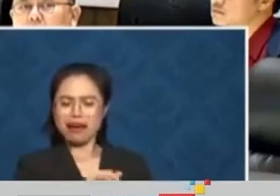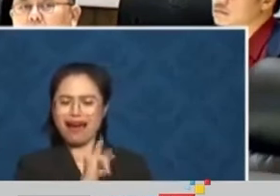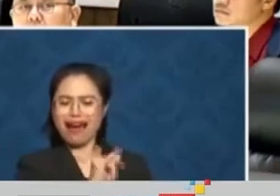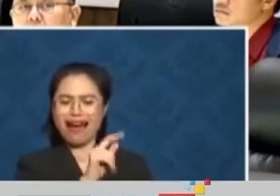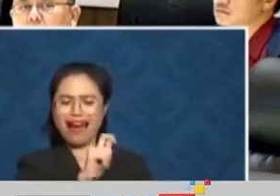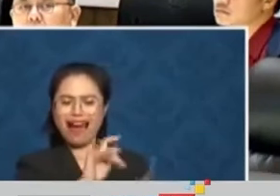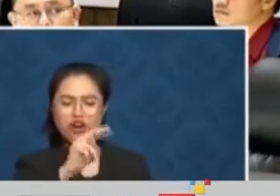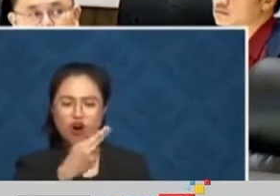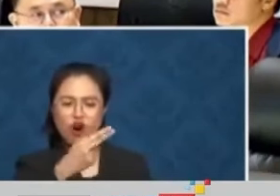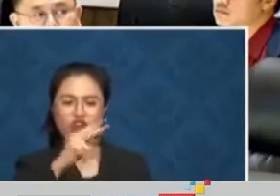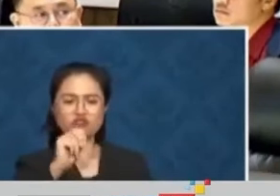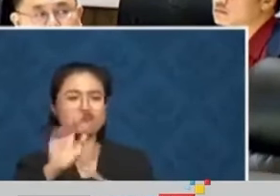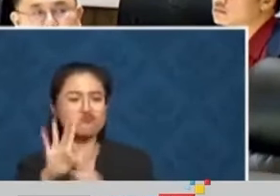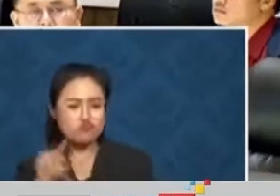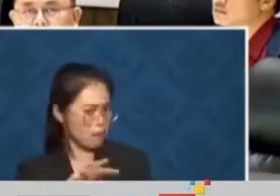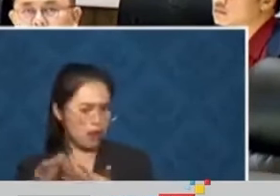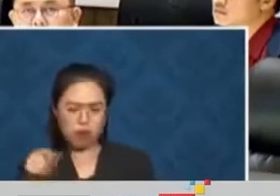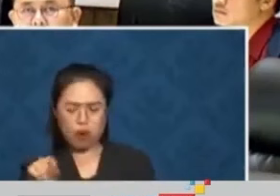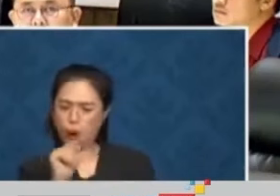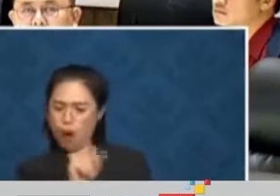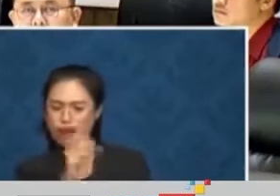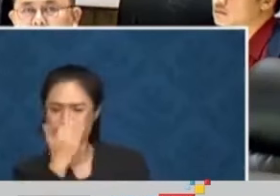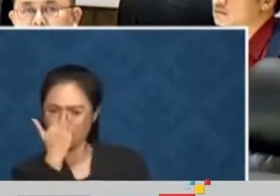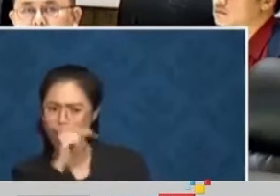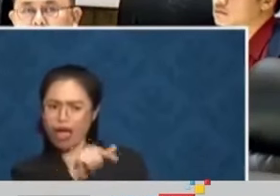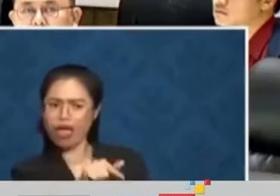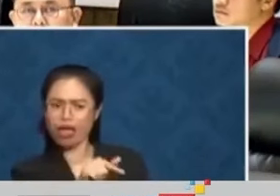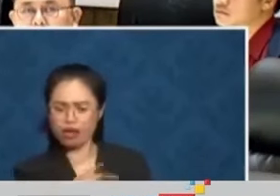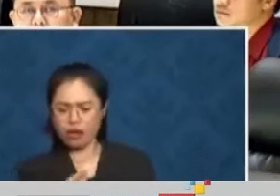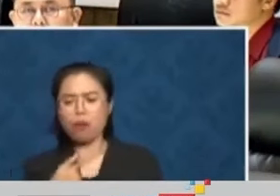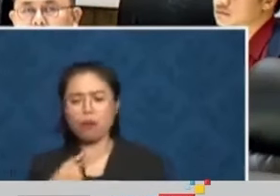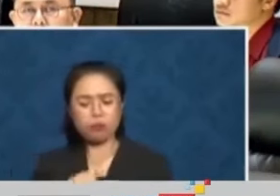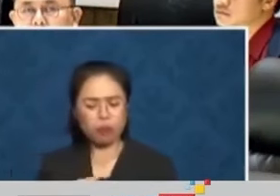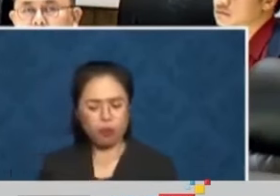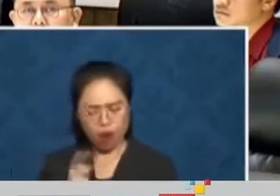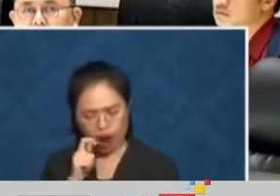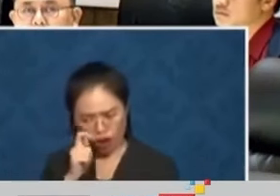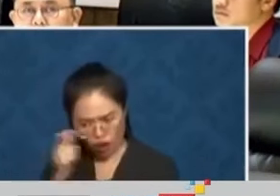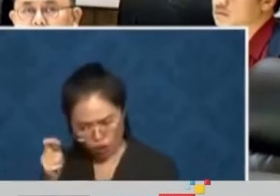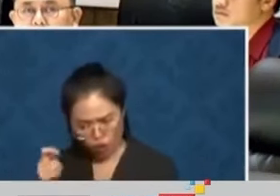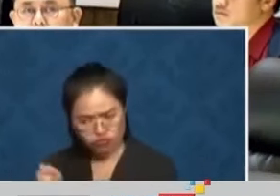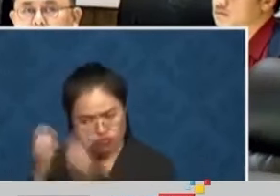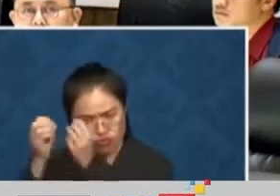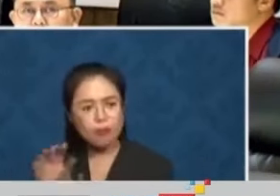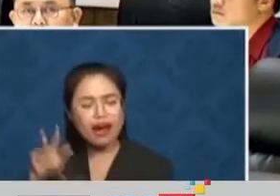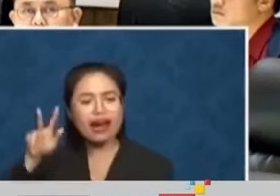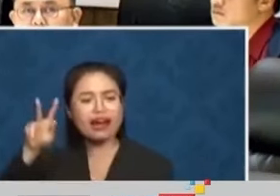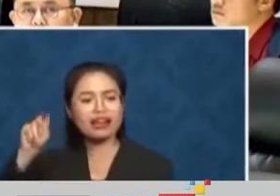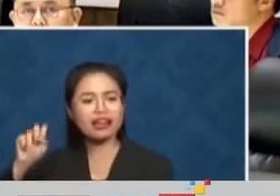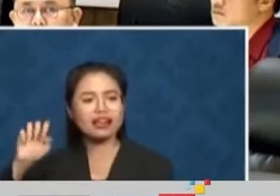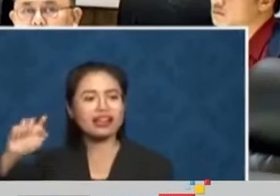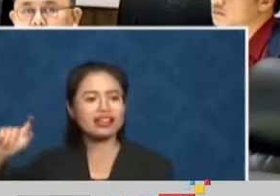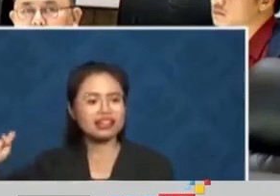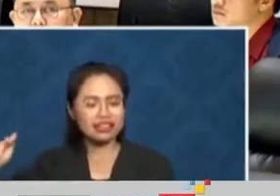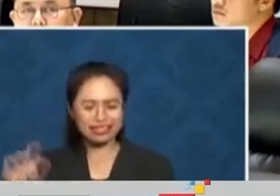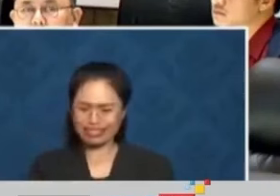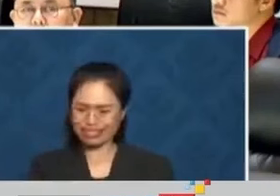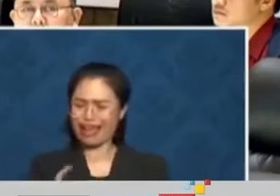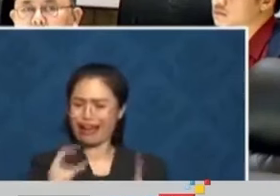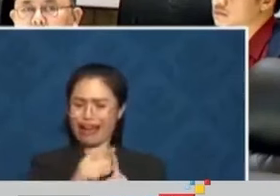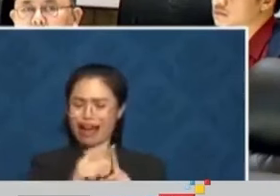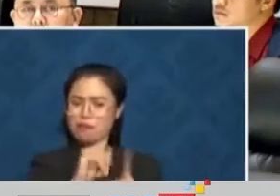มนี้ได้ยังไงผมพูดจริงๆนะผมเนี่ยให้ความเคารพนะครับผมรู้จักกับครูมานิตมานานแต่การมาใช้คำว่าไอ้หนูแบ